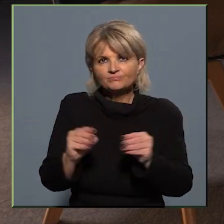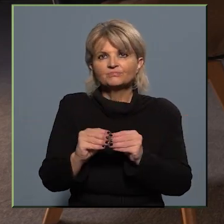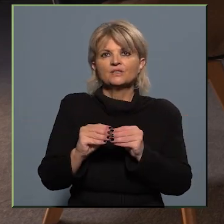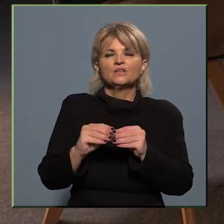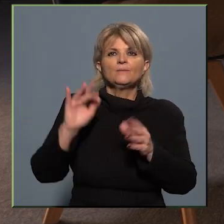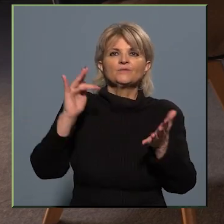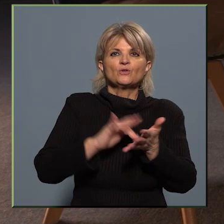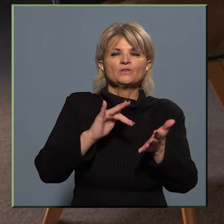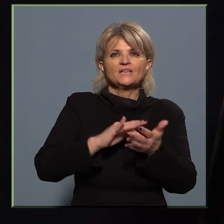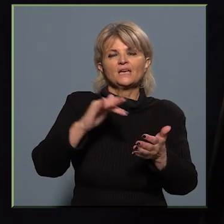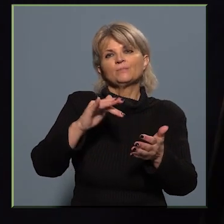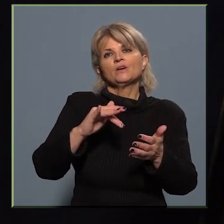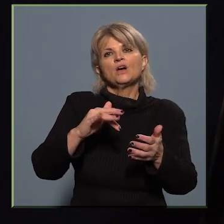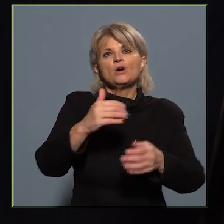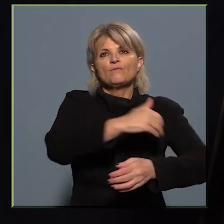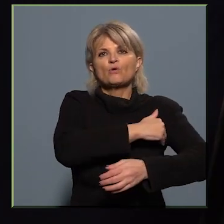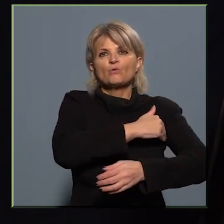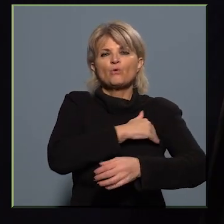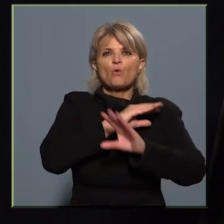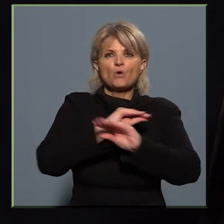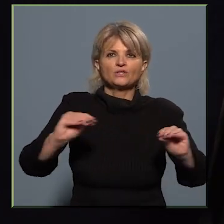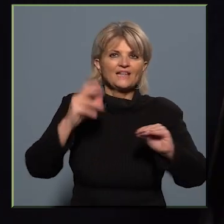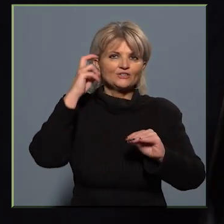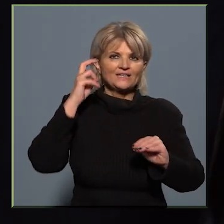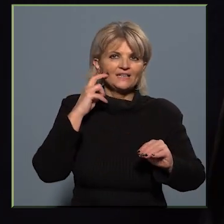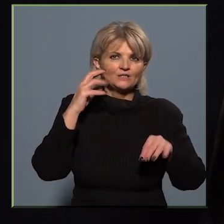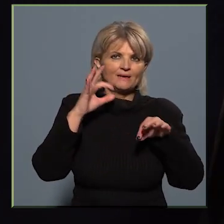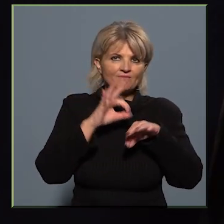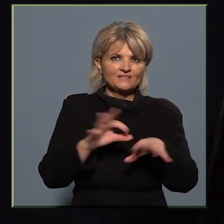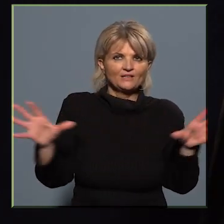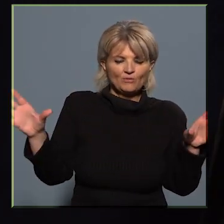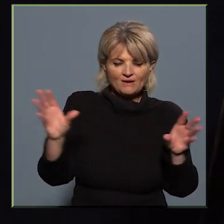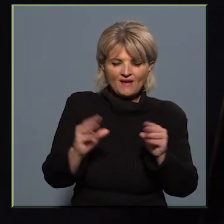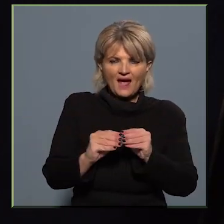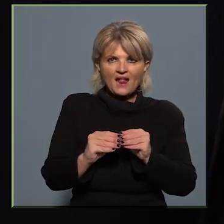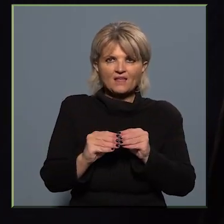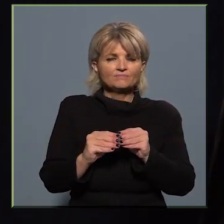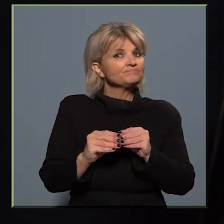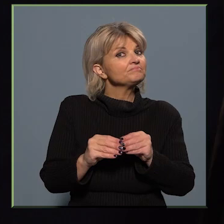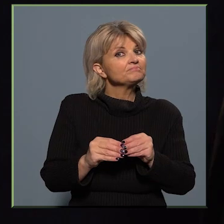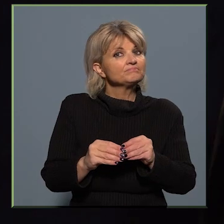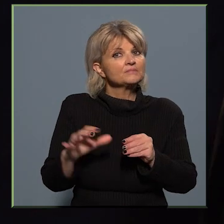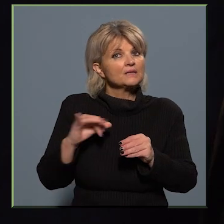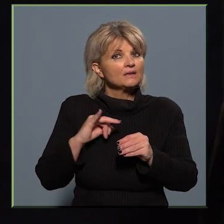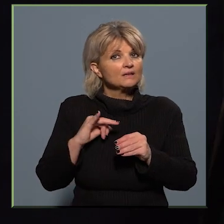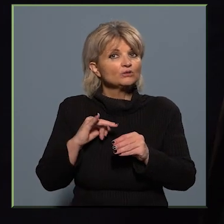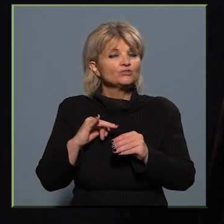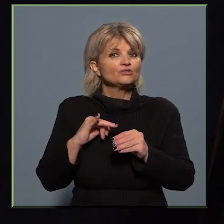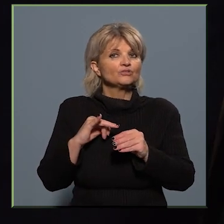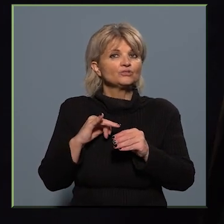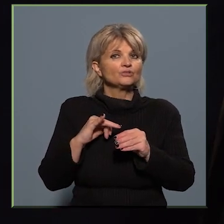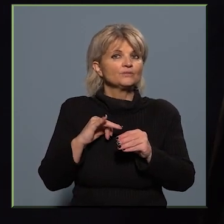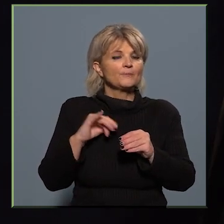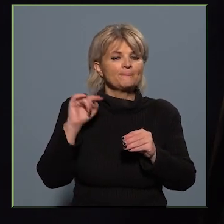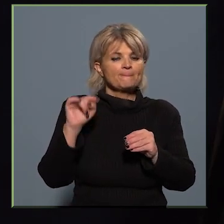középfokú oktatási intézmények vezetőivel, amely tulajdonképpen elég sajátos metszetét adta